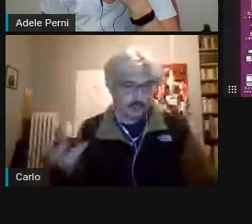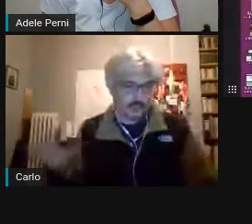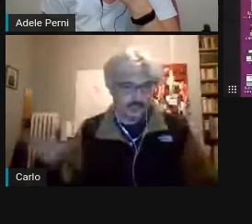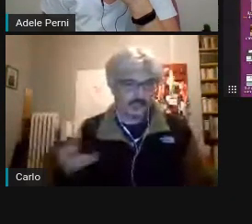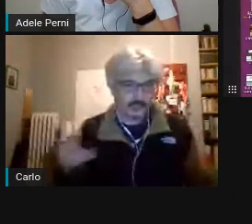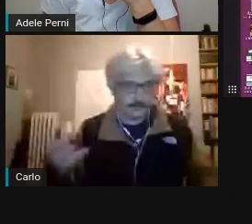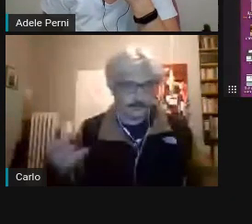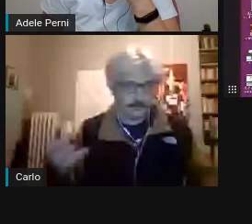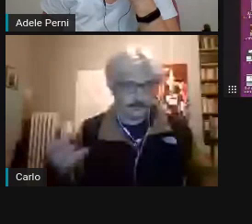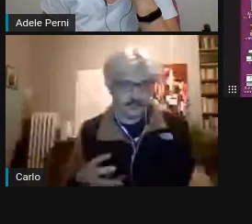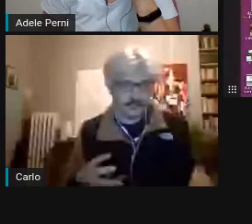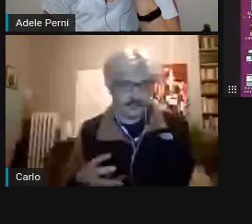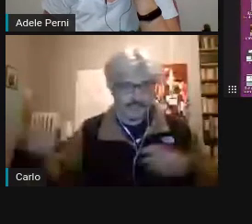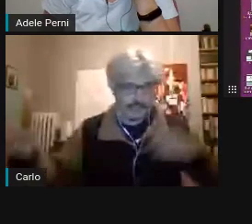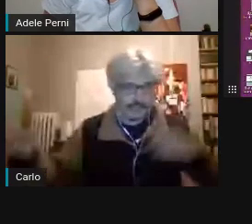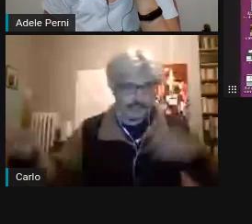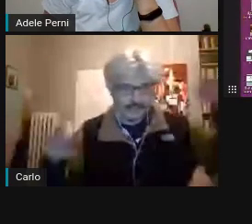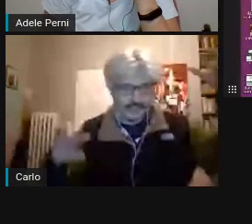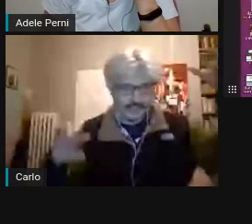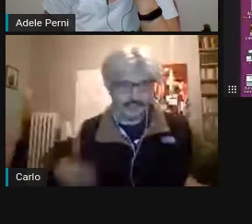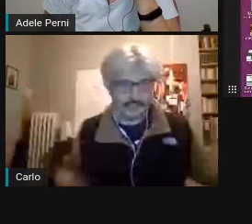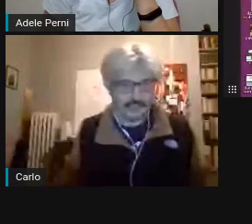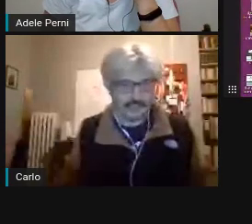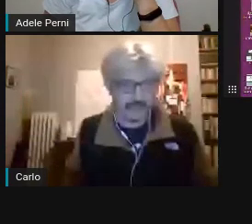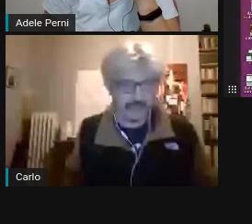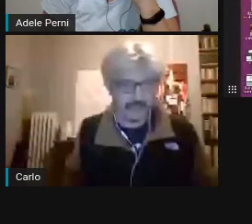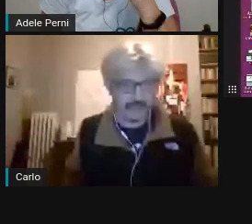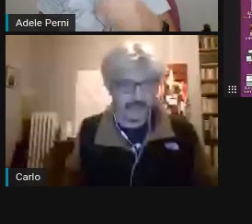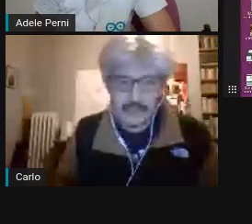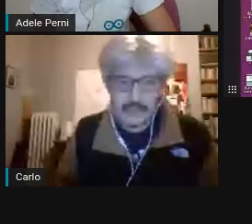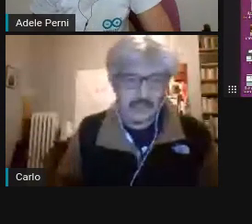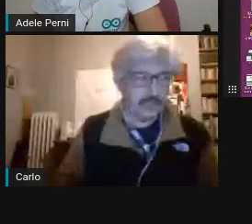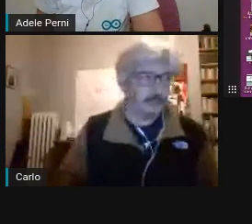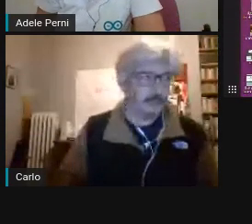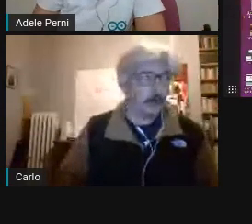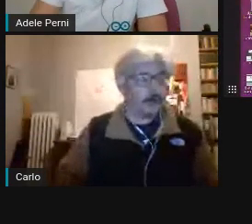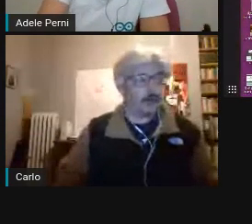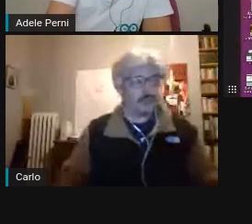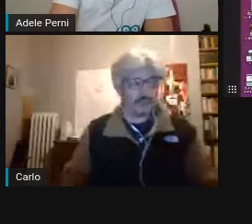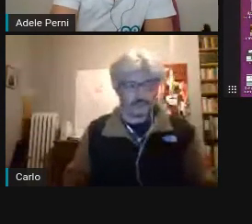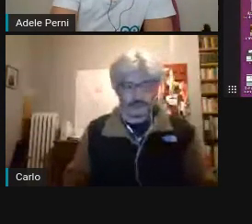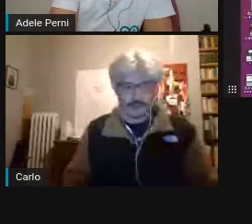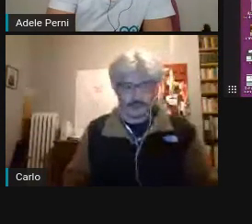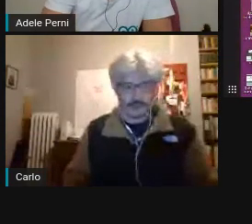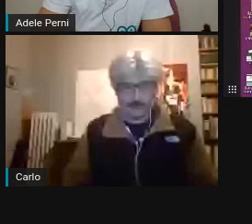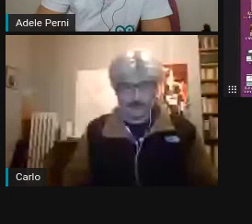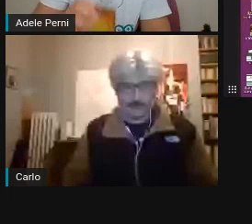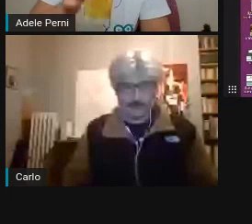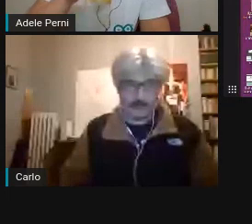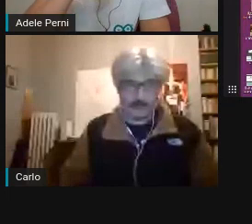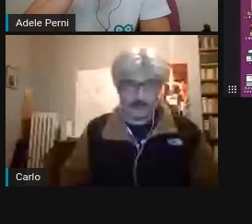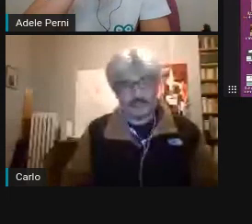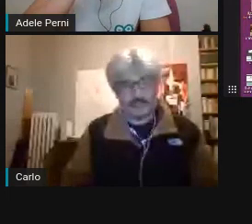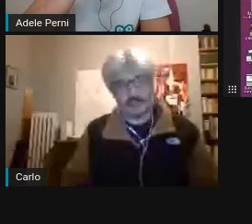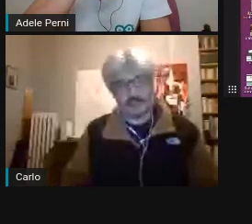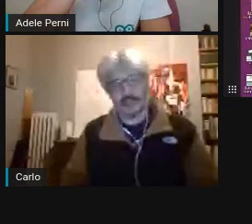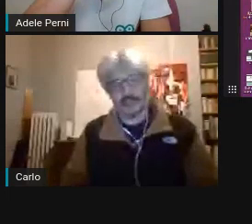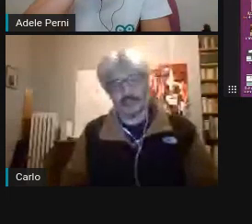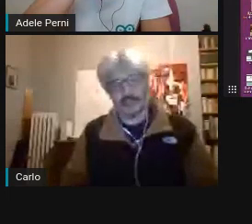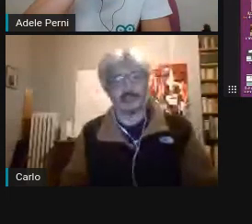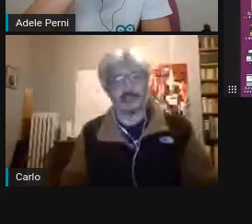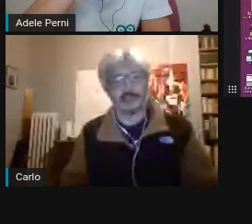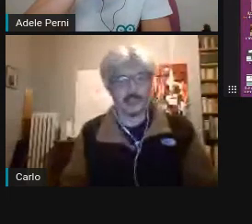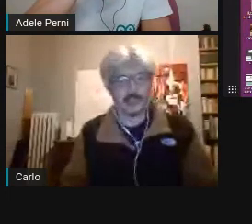sanno perché magari sono su siti israeliani americani tedeschi o cose che funzionano meglio e questo è